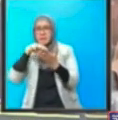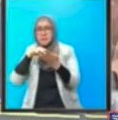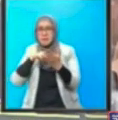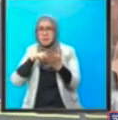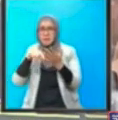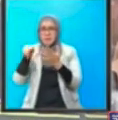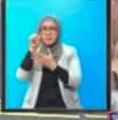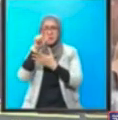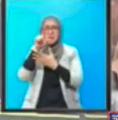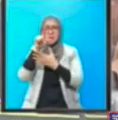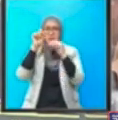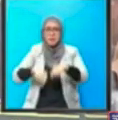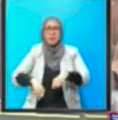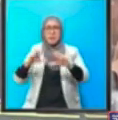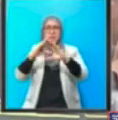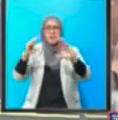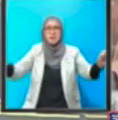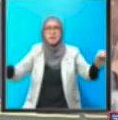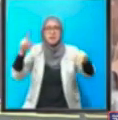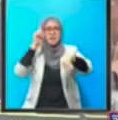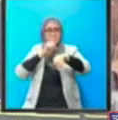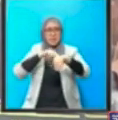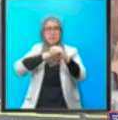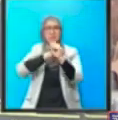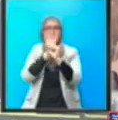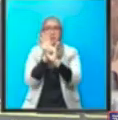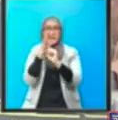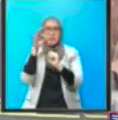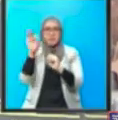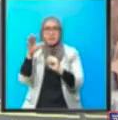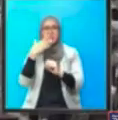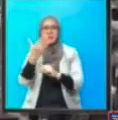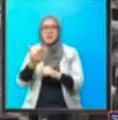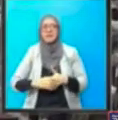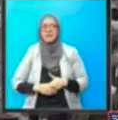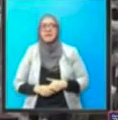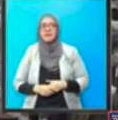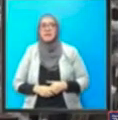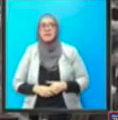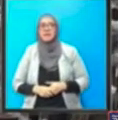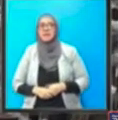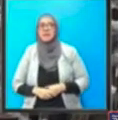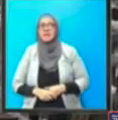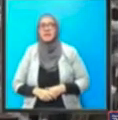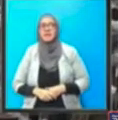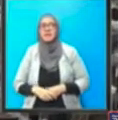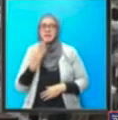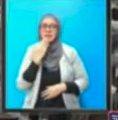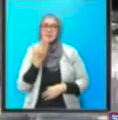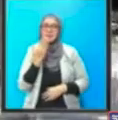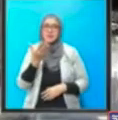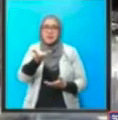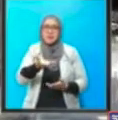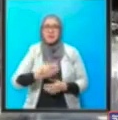khususnya dalam keadaan PD micromix 19 ini sekian terima kasih mengasihkan eh